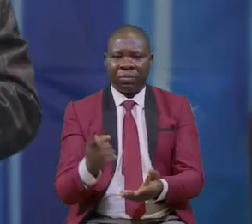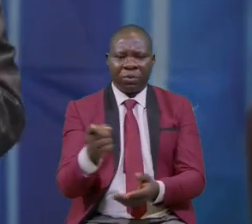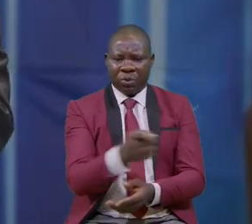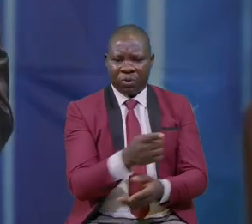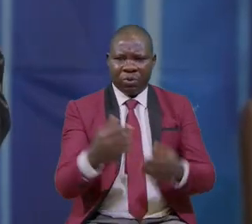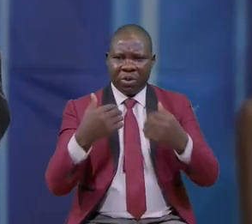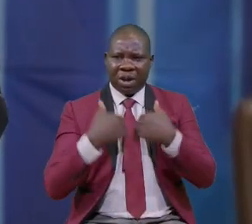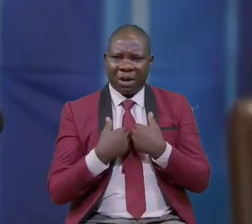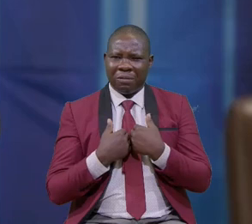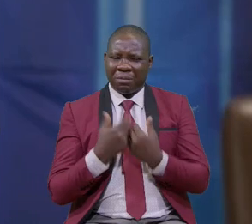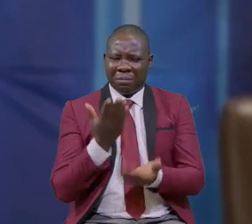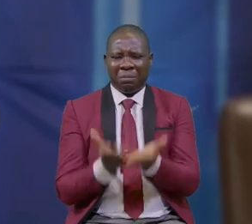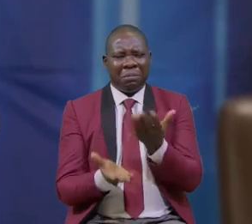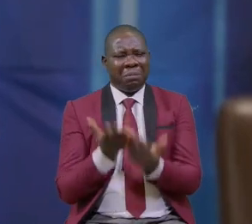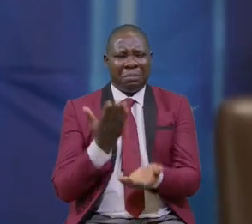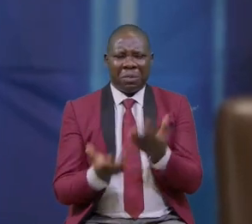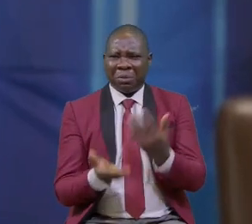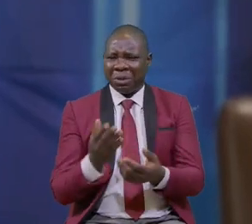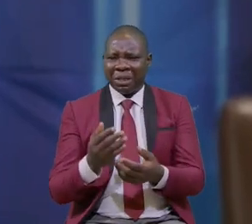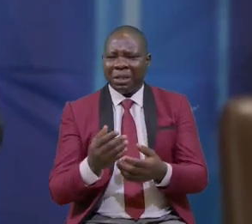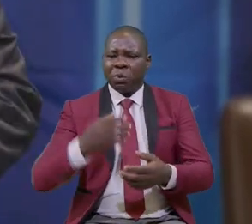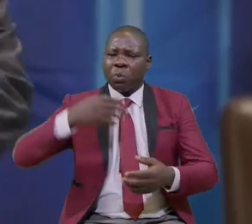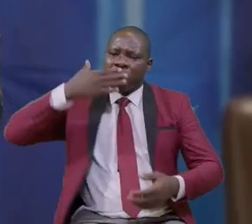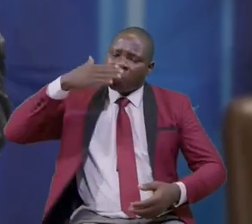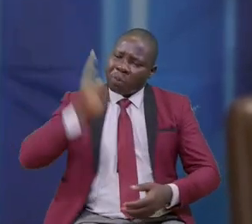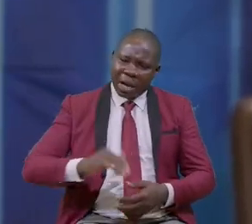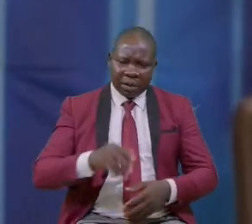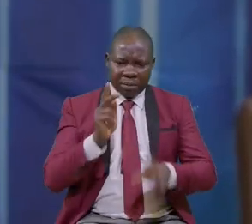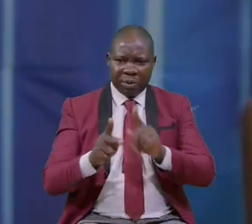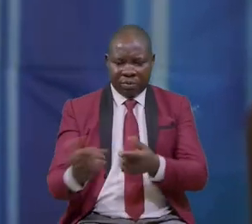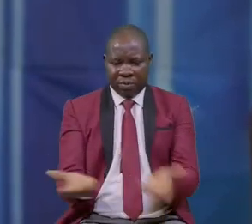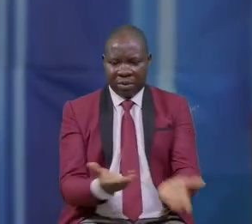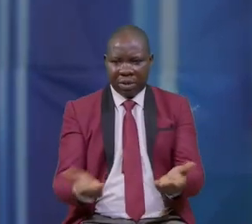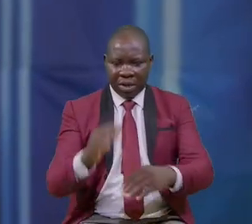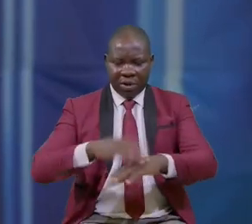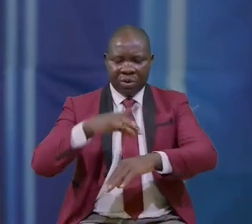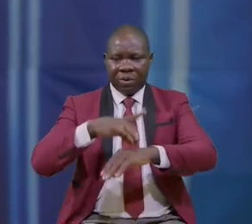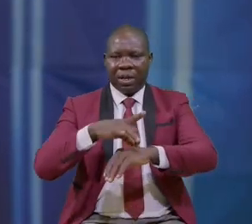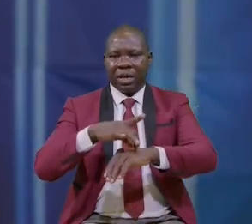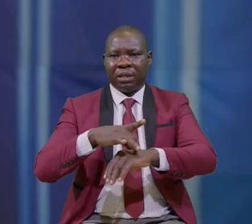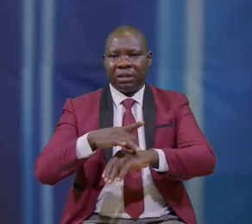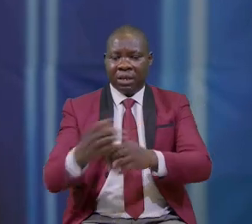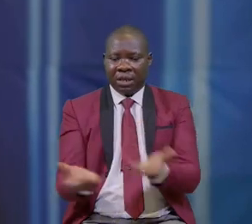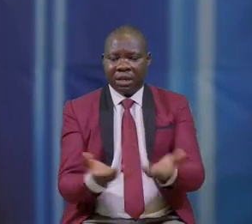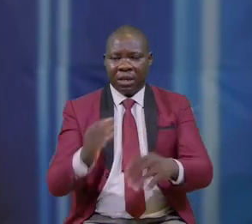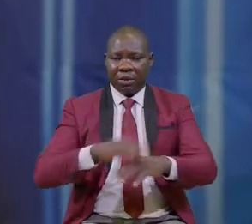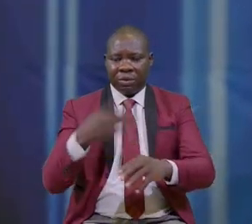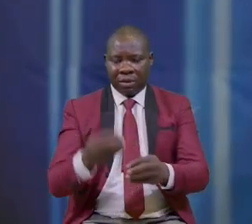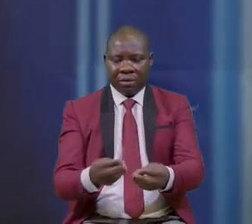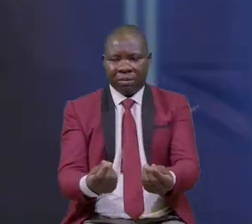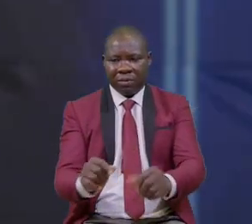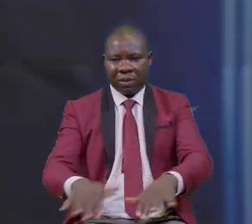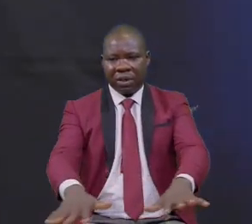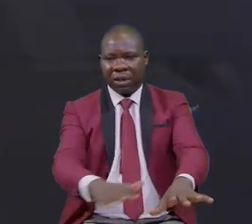bas vous avez c'est tirant ici c'est dit ici sur la terre ici par terre